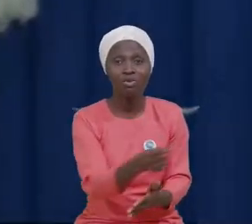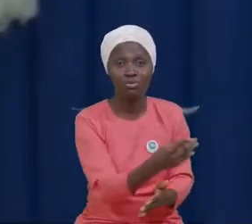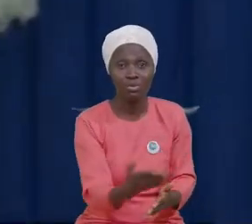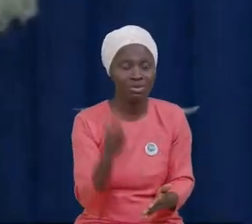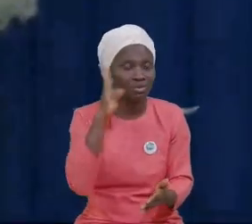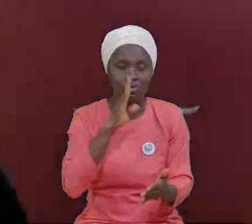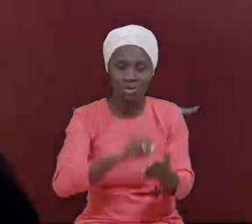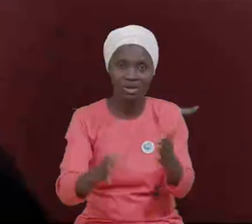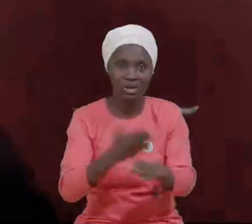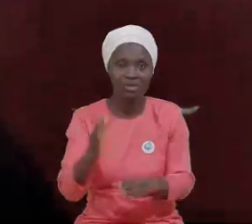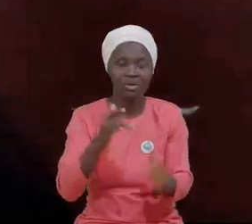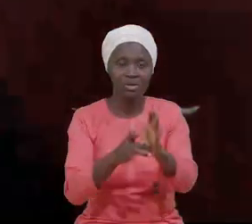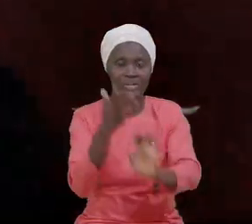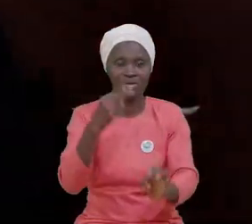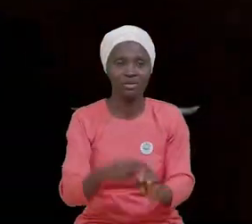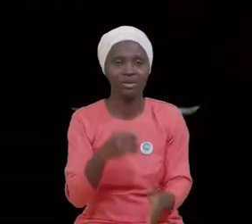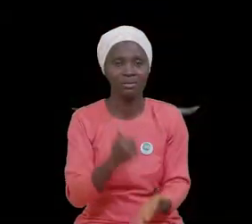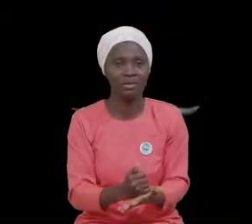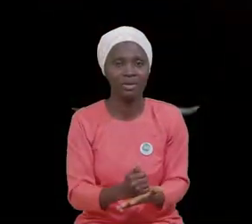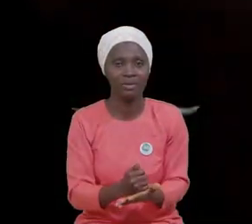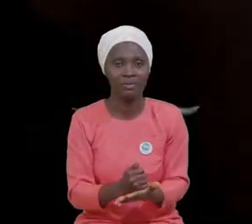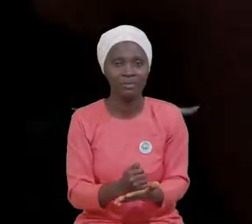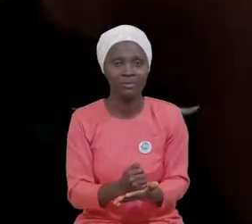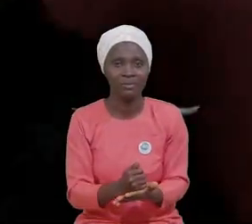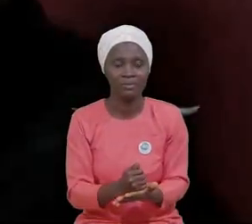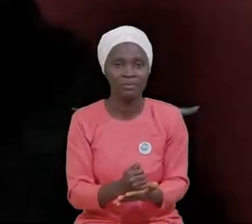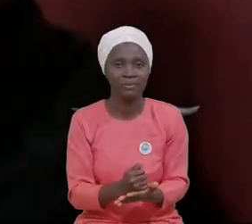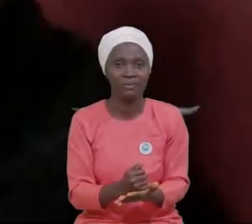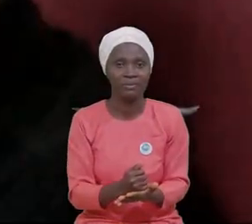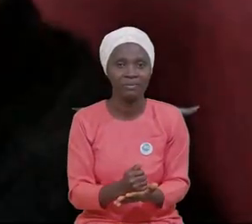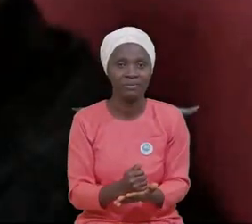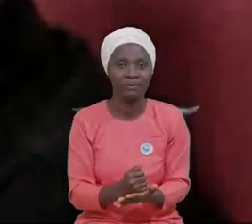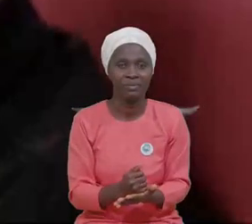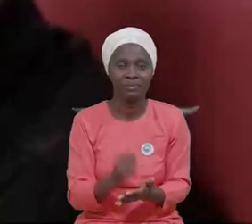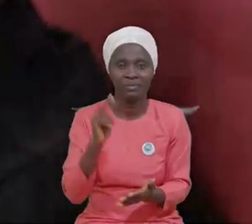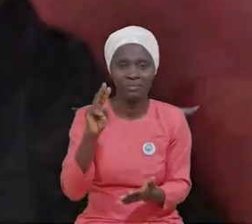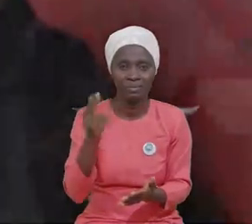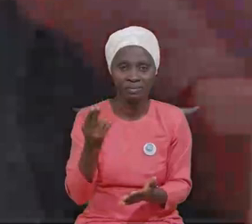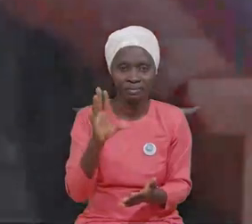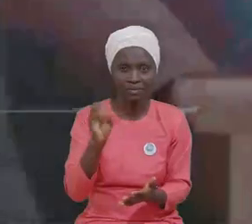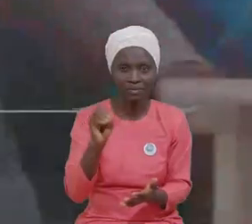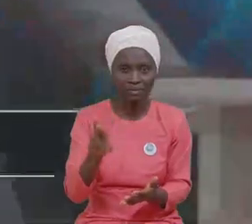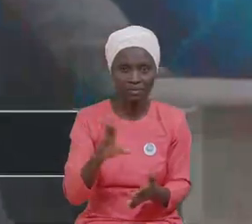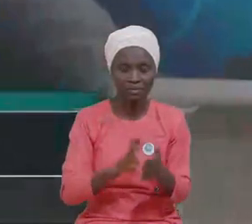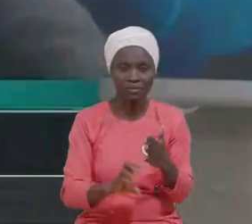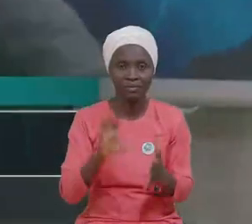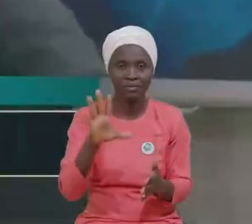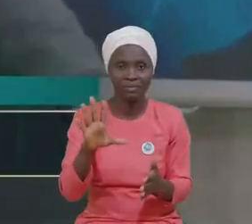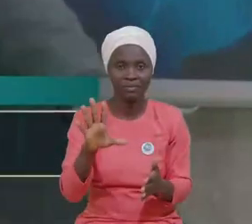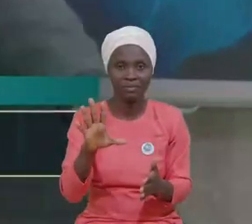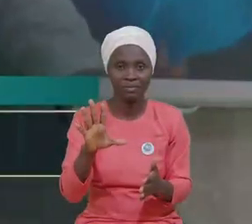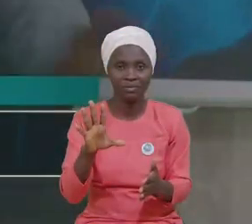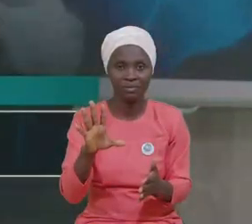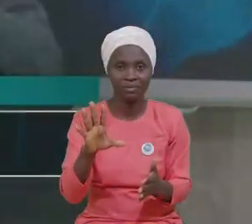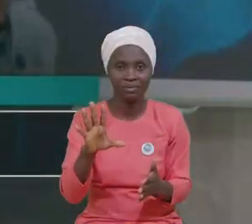au nom de Jésus. Voyons, 2 Corinthiens chapitre, 2